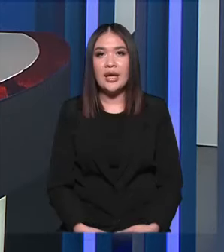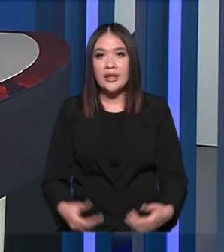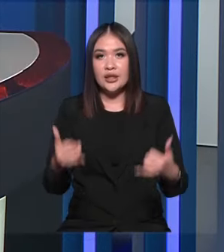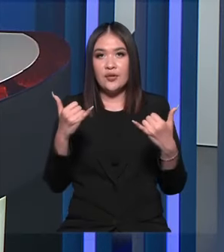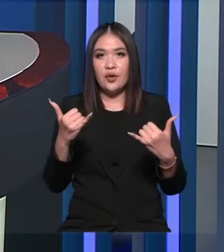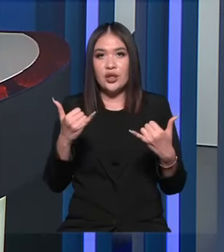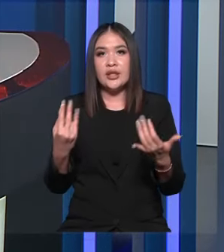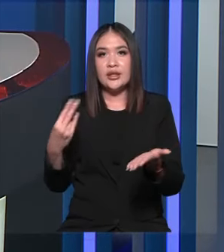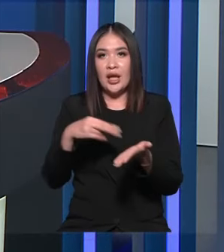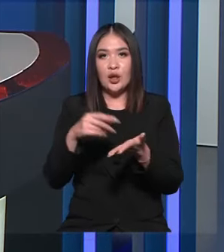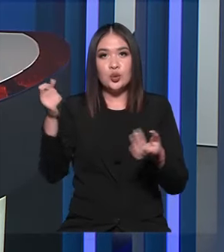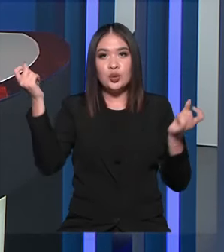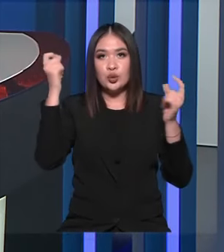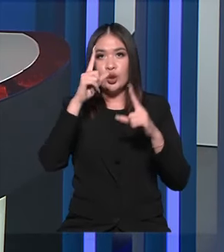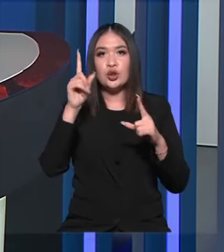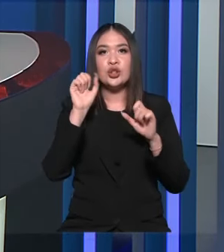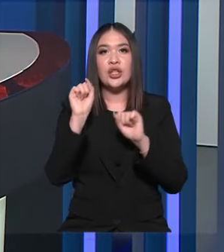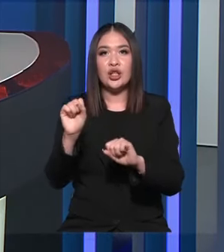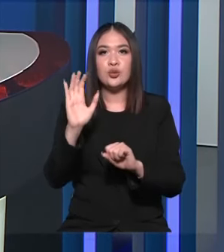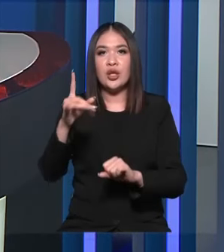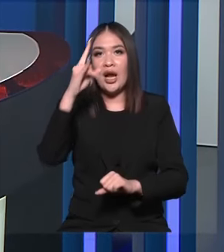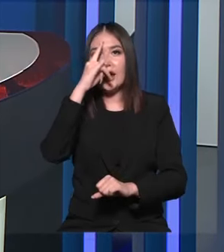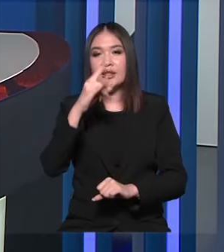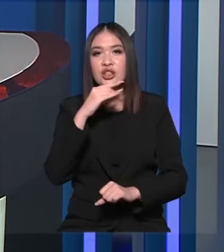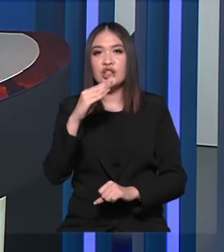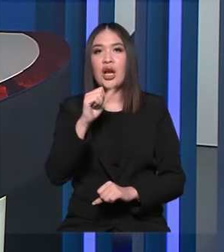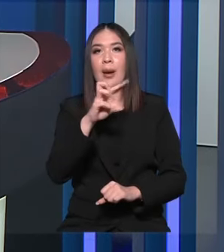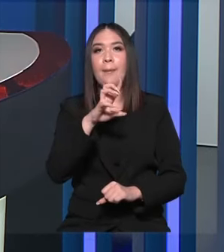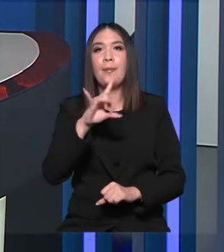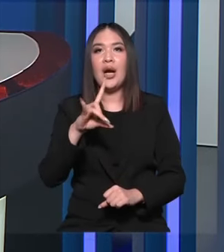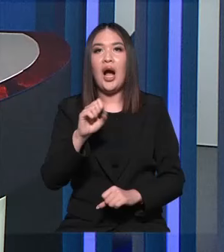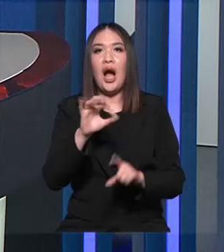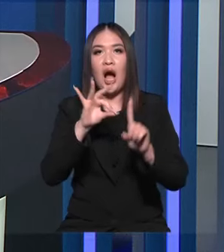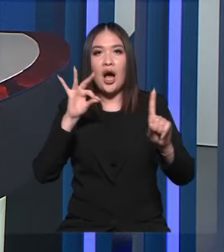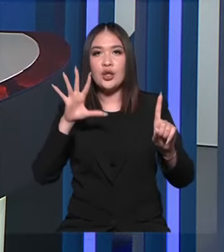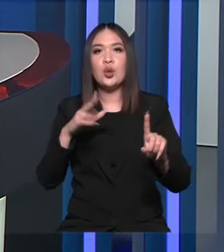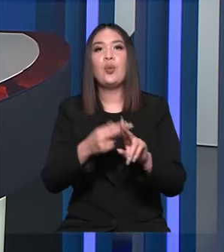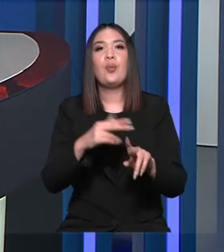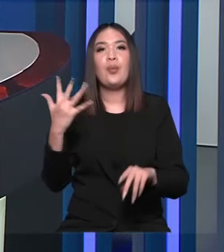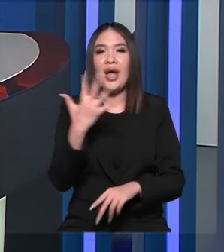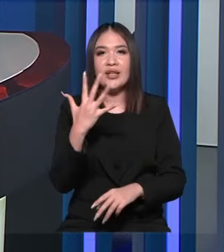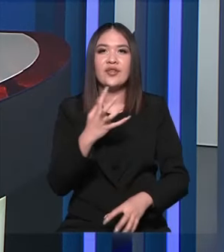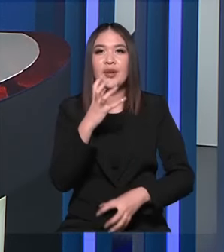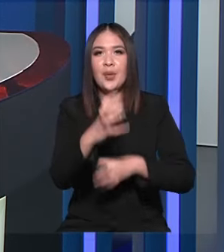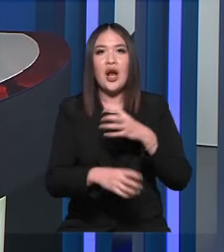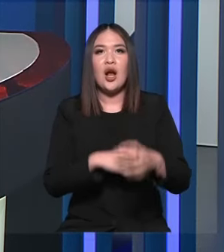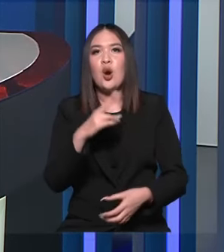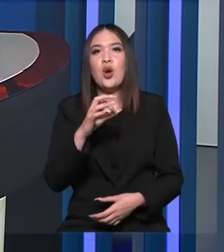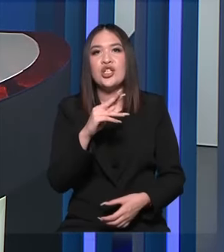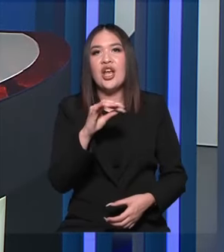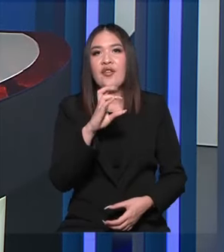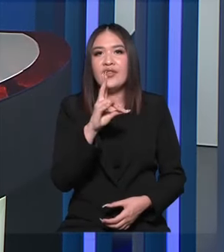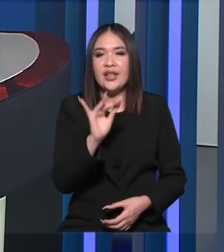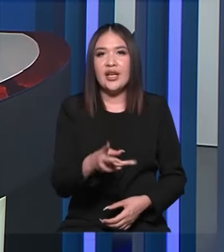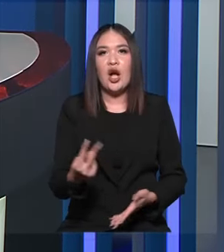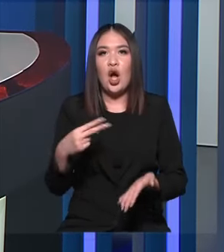И сегодня стало известно, кто будет защищать честь Казахстана по Джамбаату на грядущих 5-х всемирных играх кочевников. В